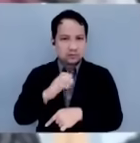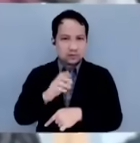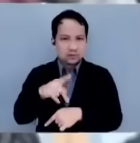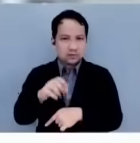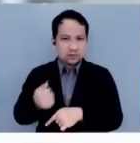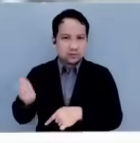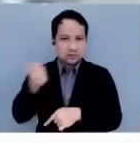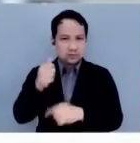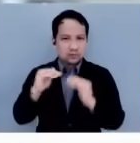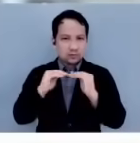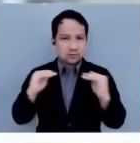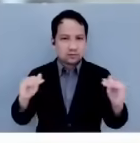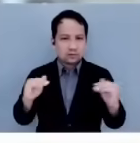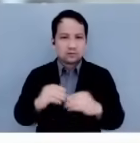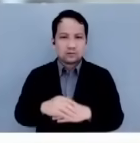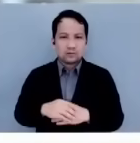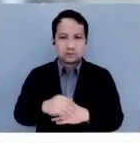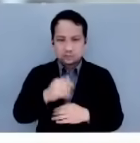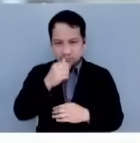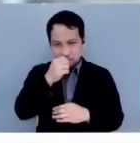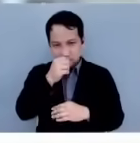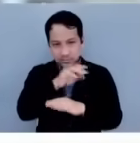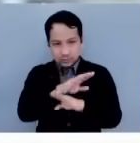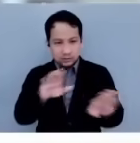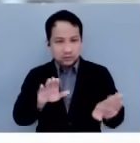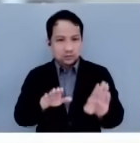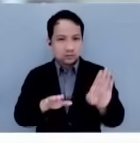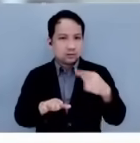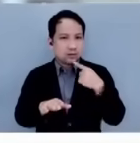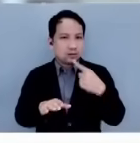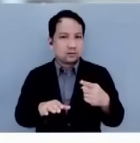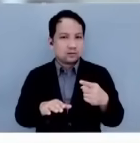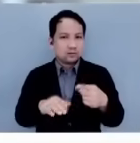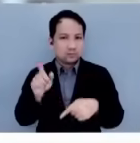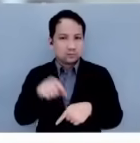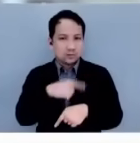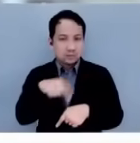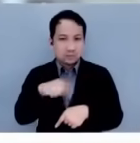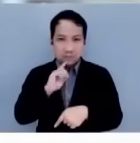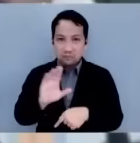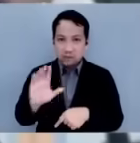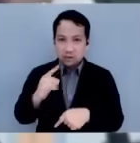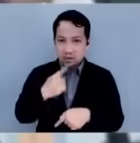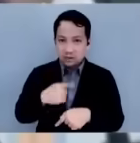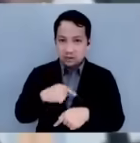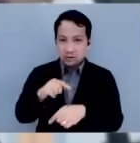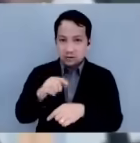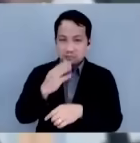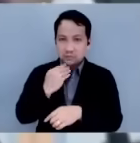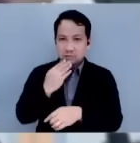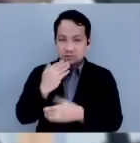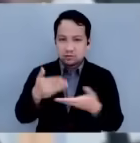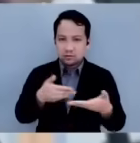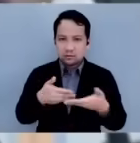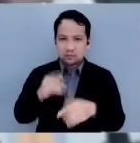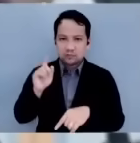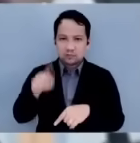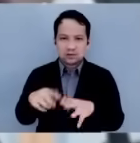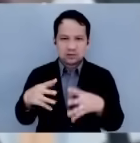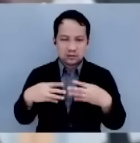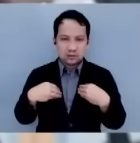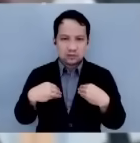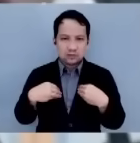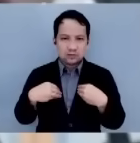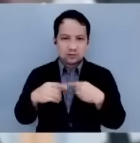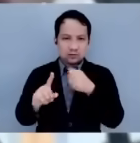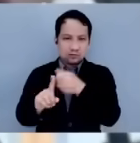fair lang ako aong mause ako na b ko kayo hindi niya matanggap ang akusasyon ni